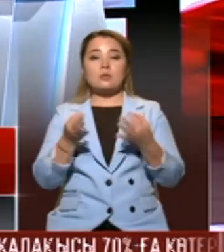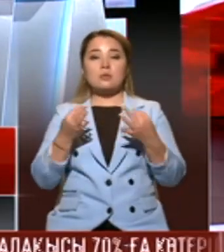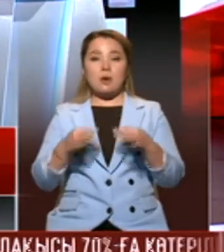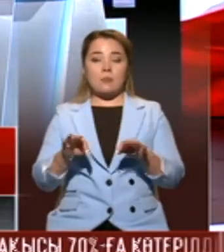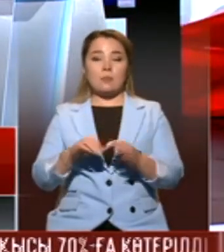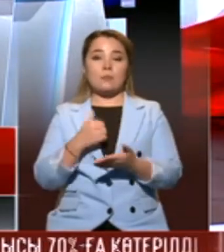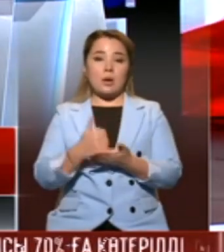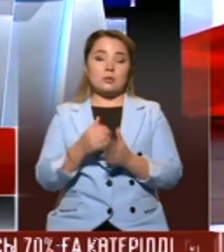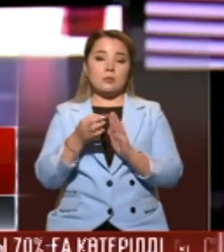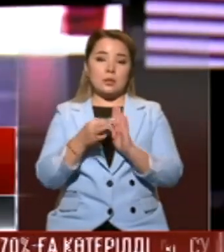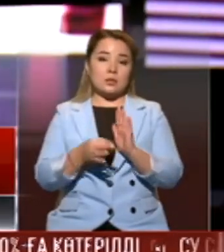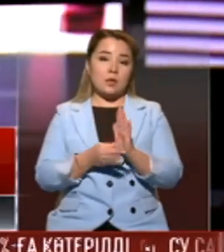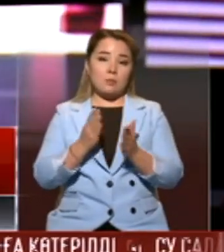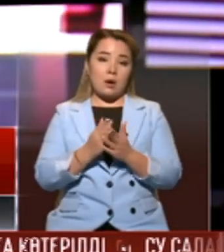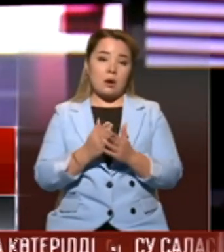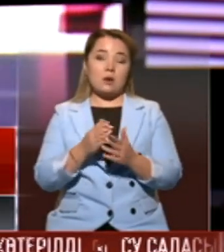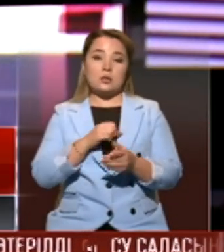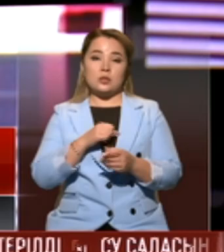басты принципі бар да,